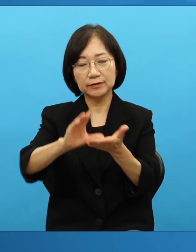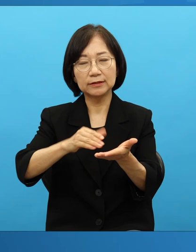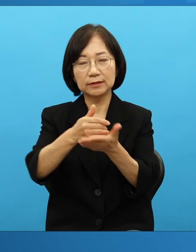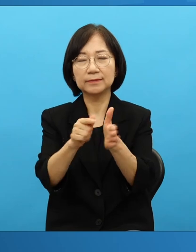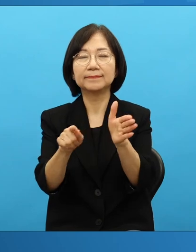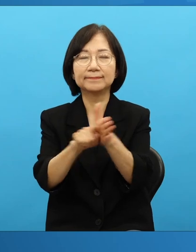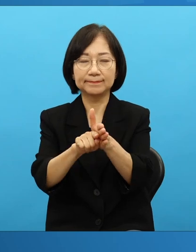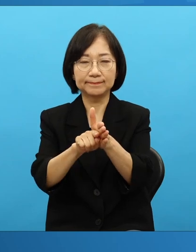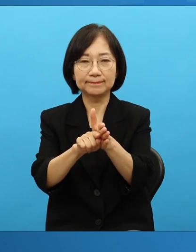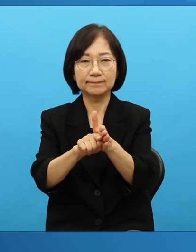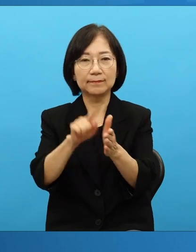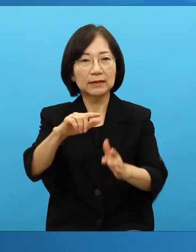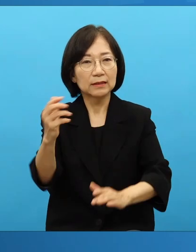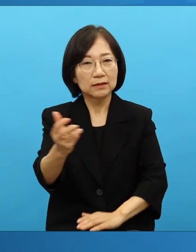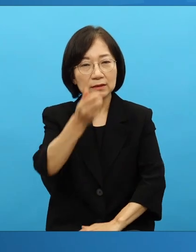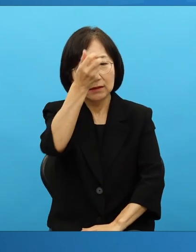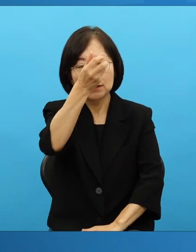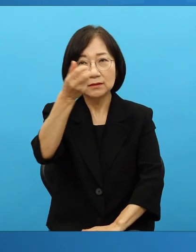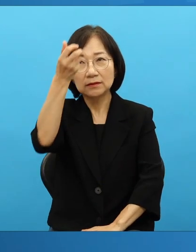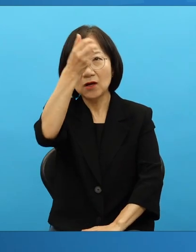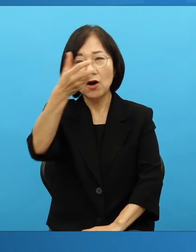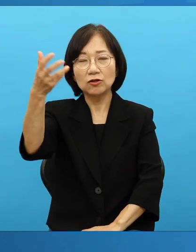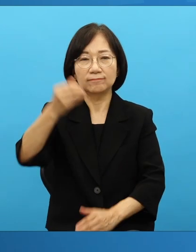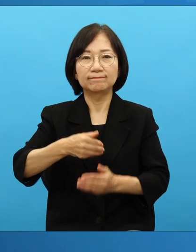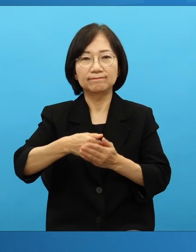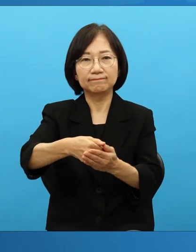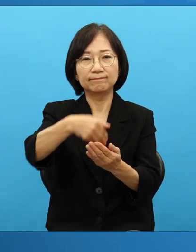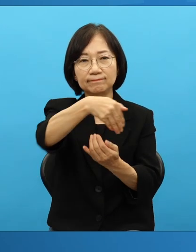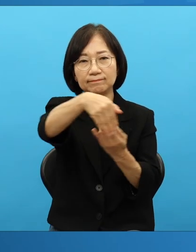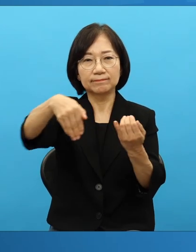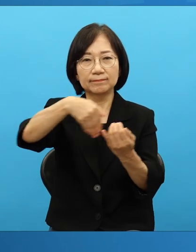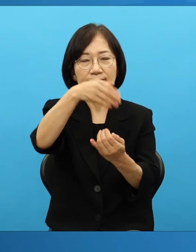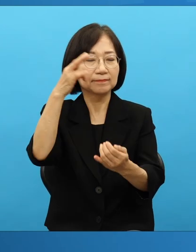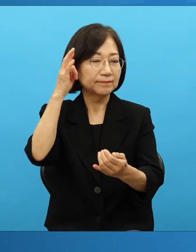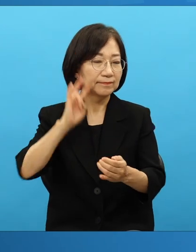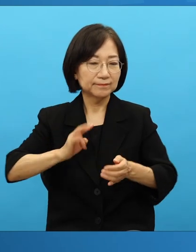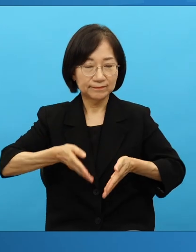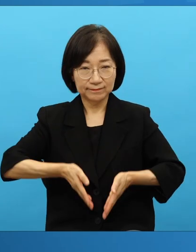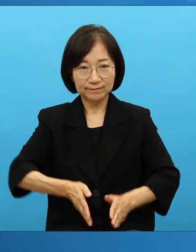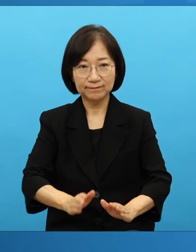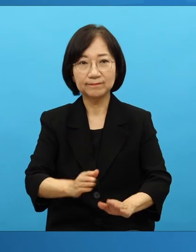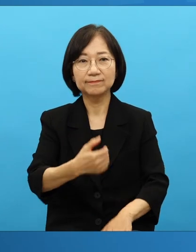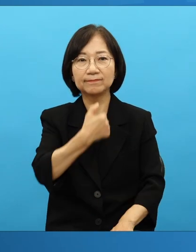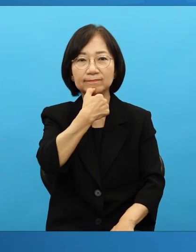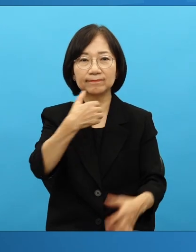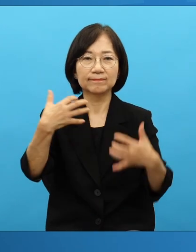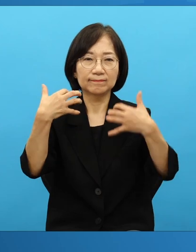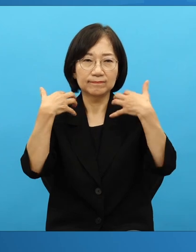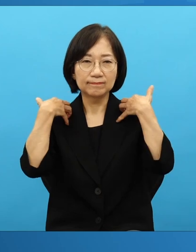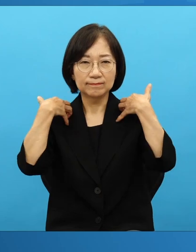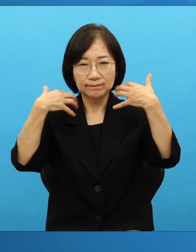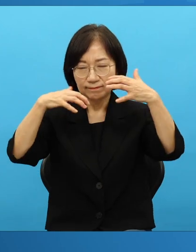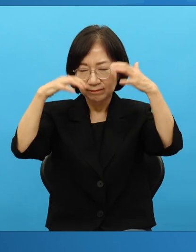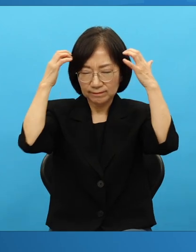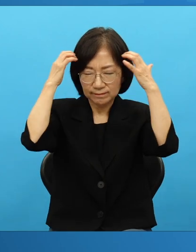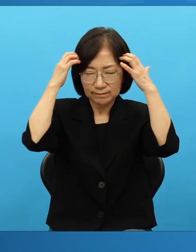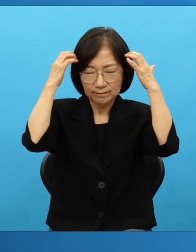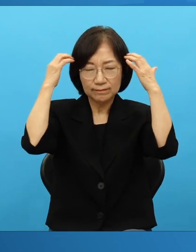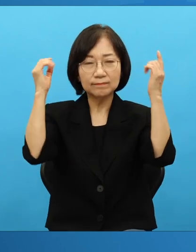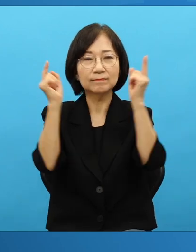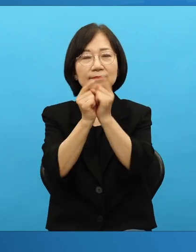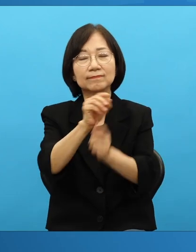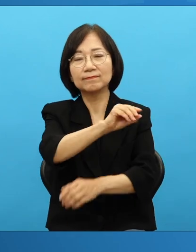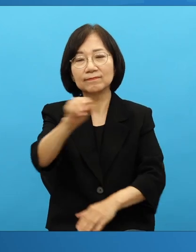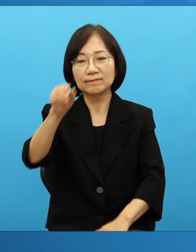예수 그리스도를 믿사오니 이는 성령으로 잉태하사 동정녀 마리아에게 나시고 본디오